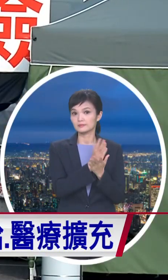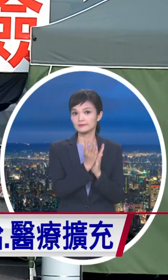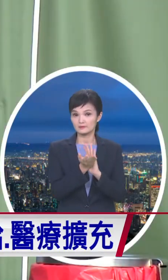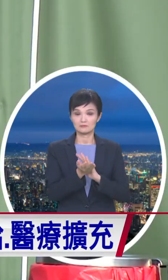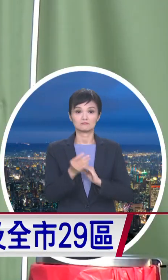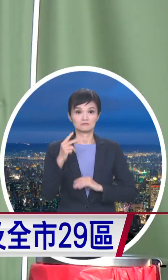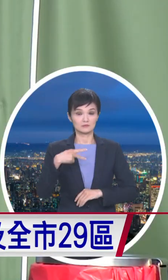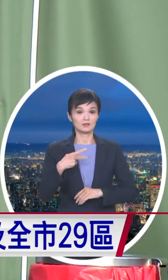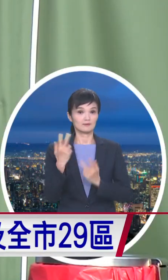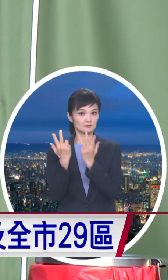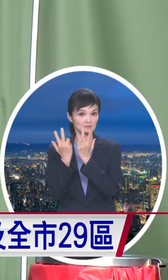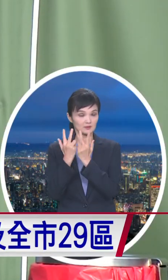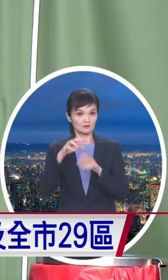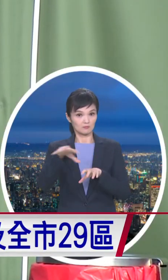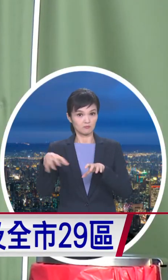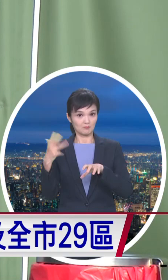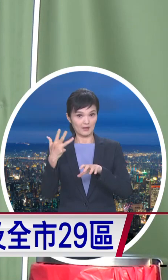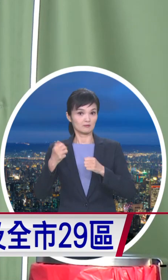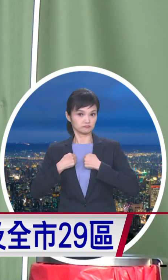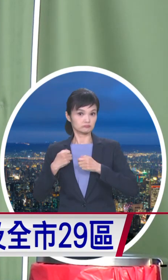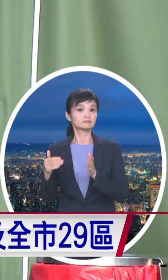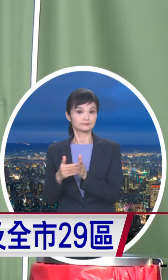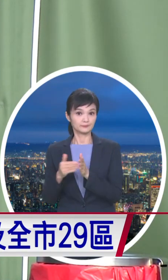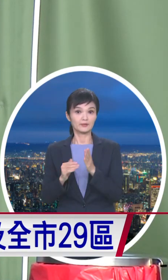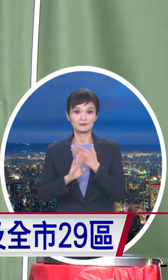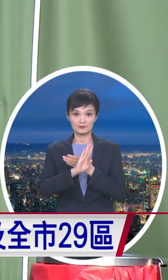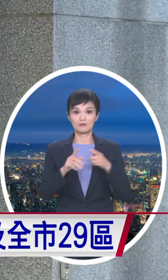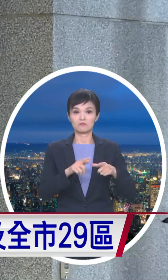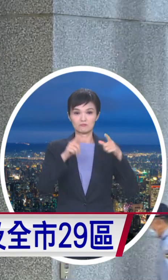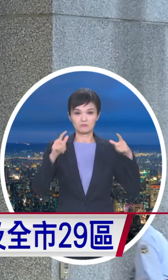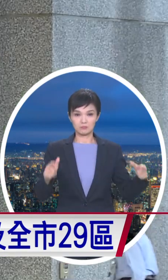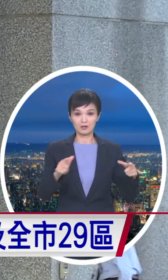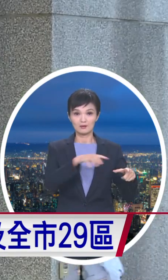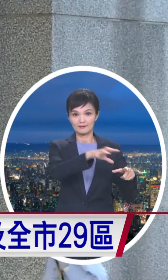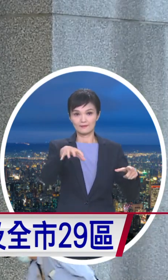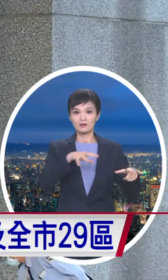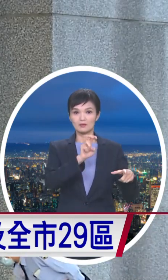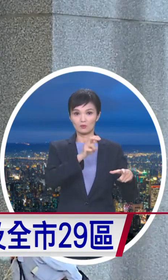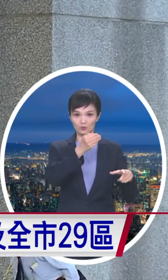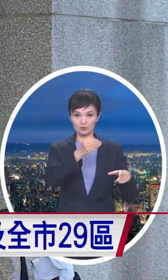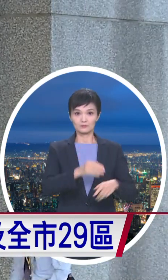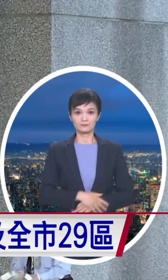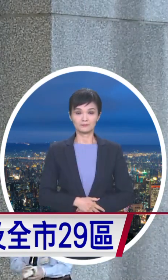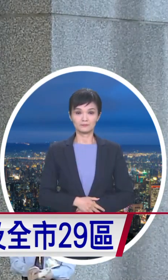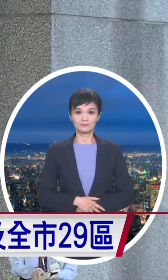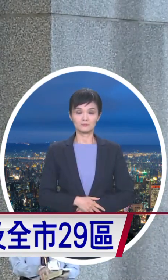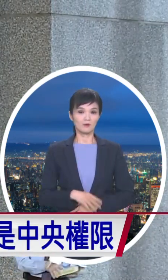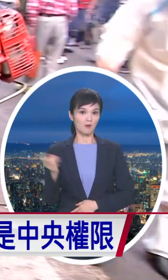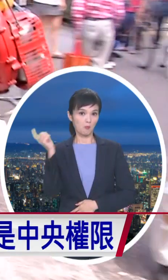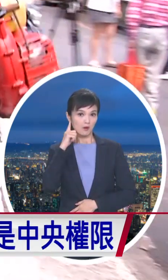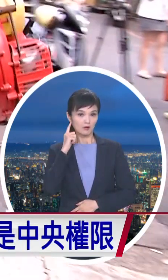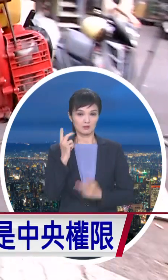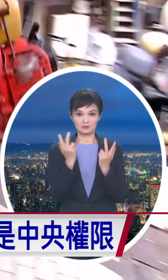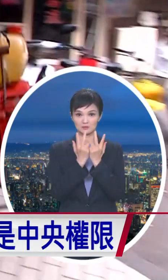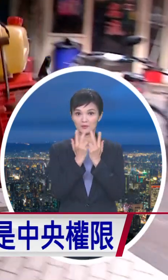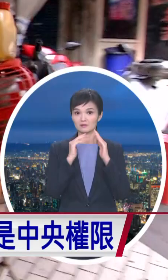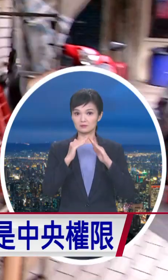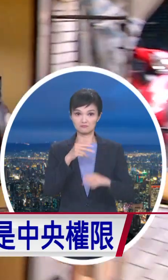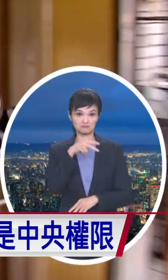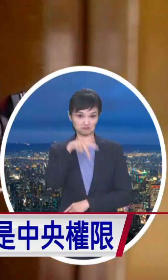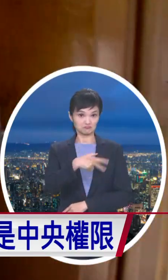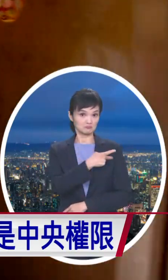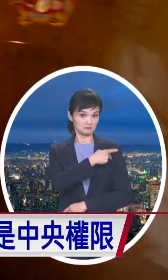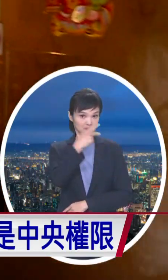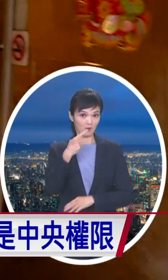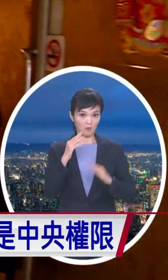针对8个高风险热区完成了实战演练，接下来会扩及全市29区。不过传出新北市将在下周二